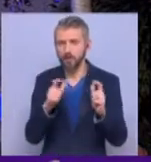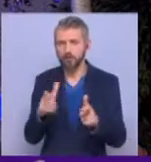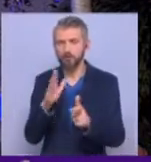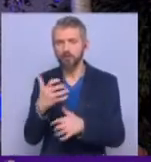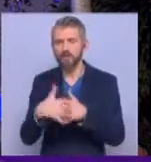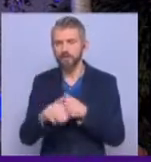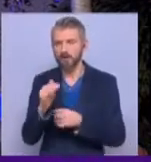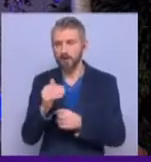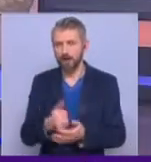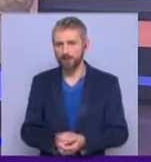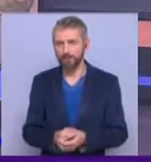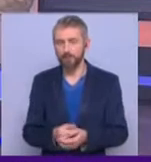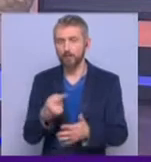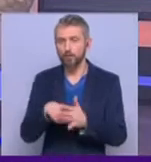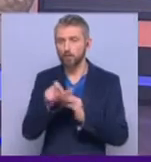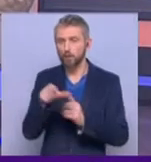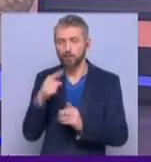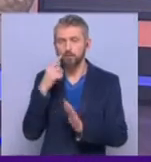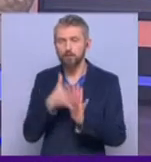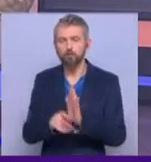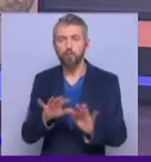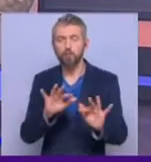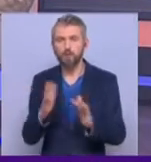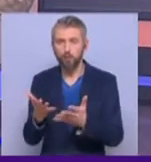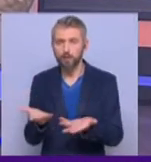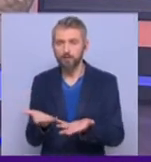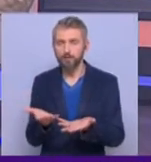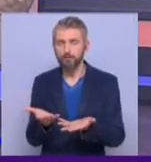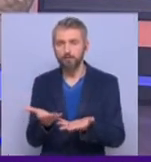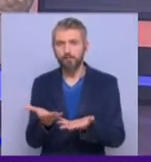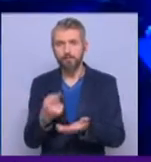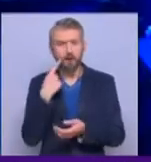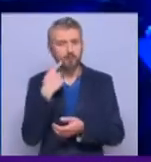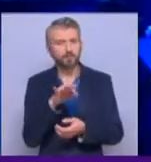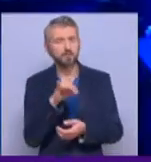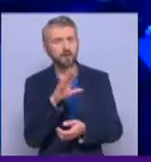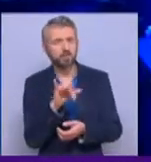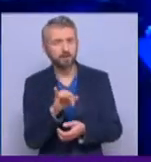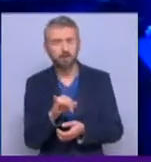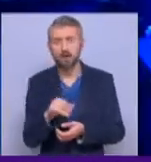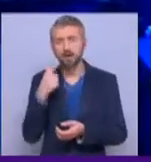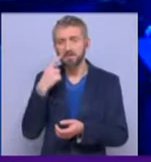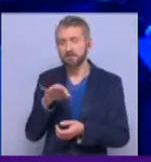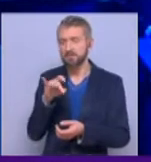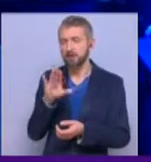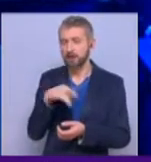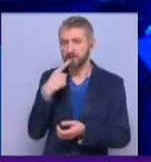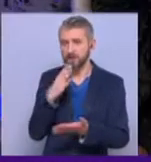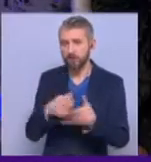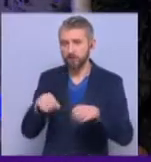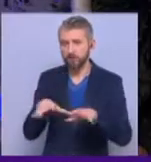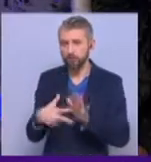февраля. То есть, соответственно, люди поймут, что происходит. Вот, как бы в... А цинизм Ревы? А цинизм Ревы, который говорит, ну, есть же